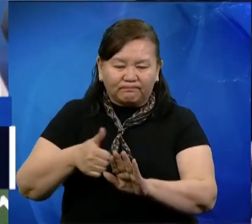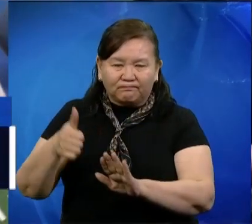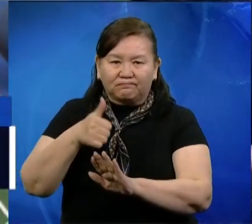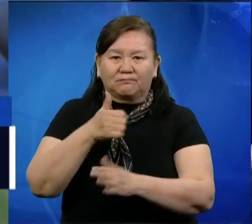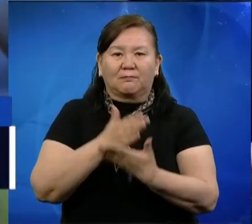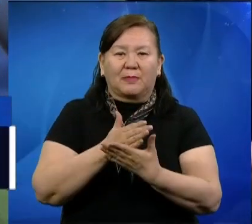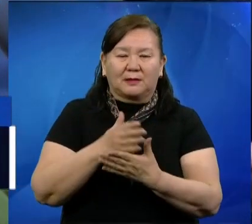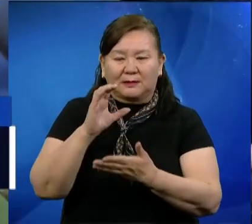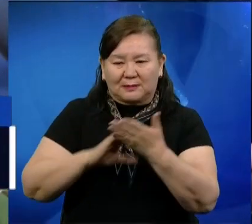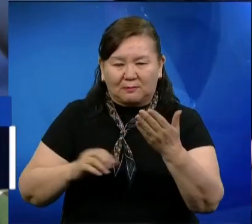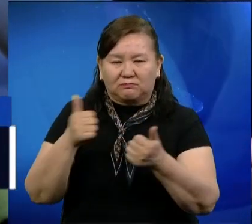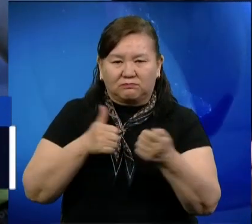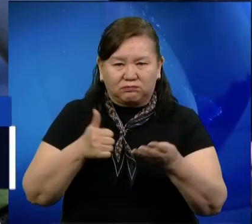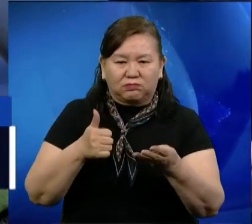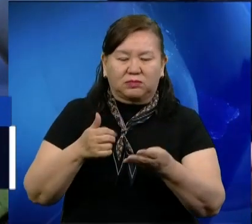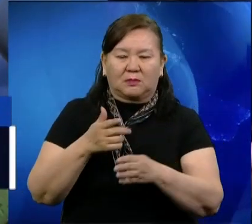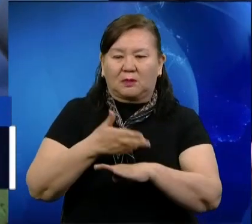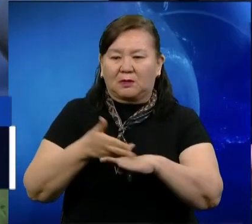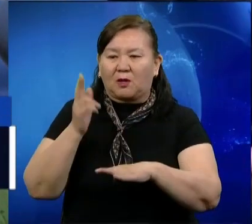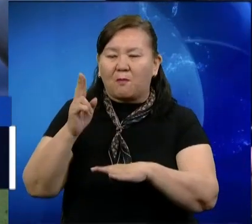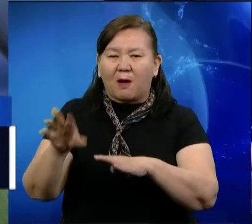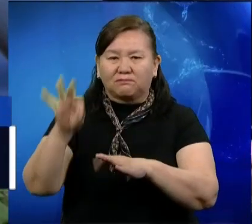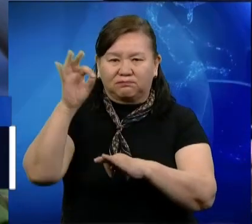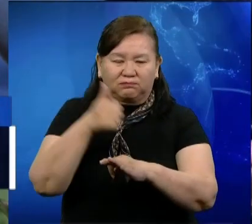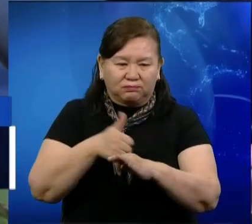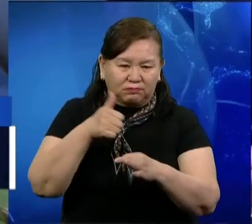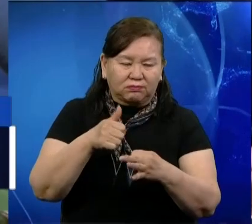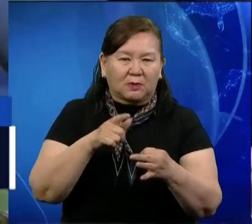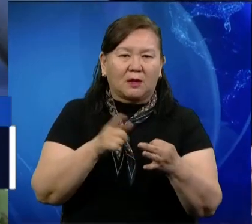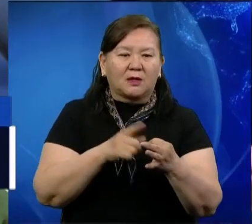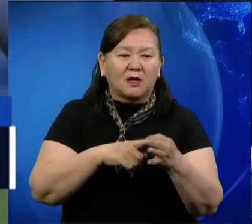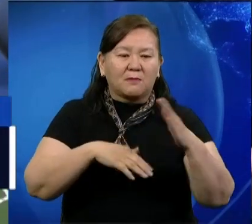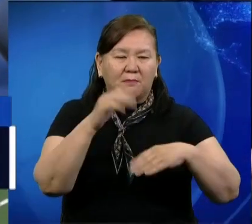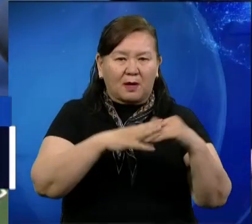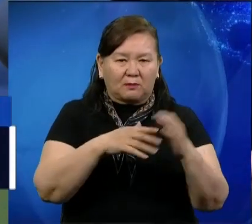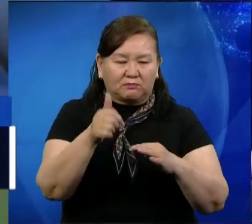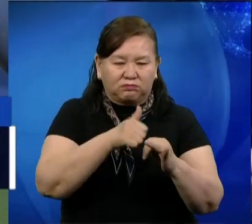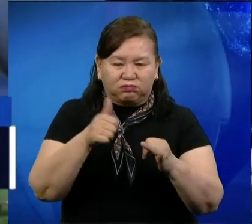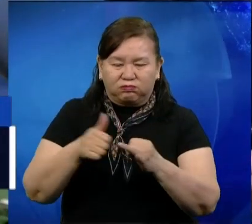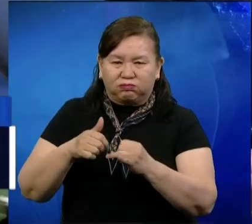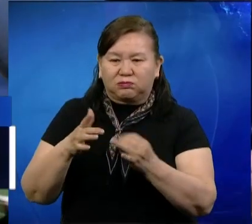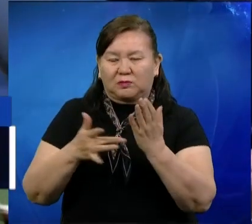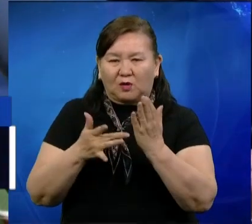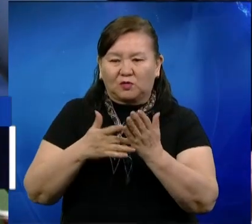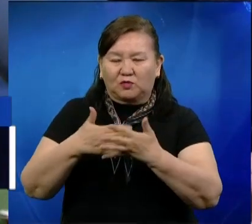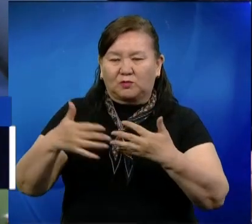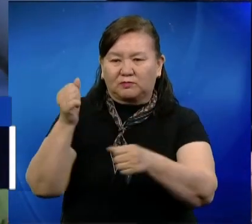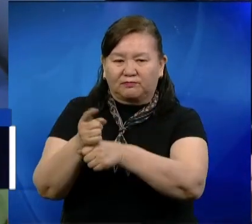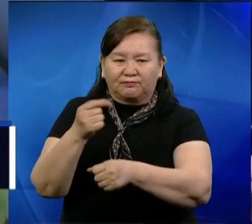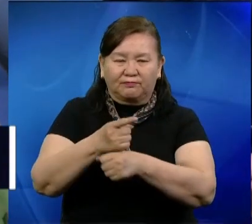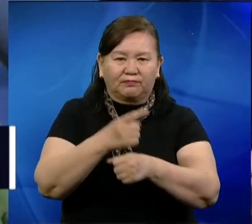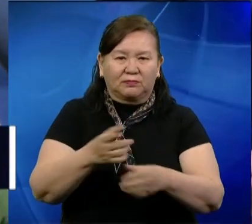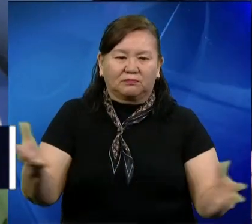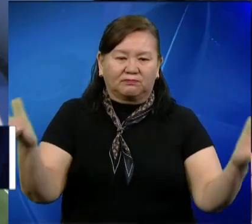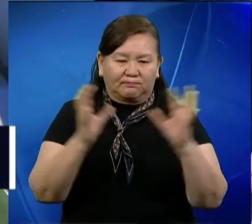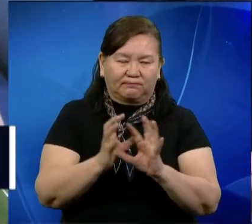бүрдчихэд байна. Санхүүжилт нь босчлаа, гүйцэтгэгч нь додорчлаа. Үнсэн тоног болон бусад шаардлагатай тоног төхөөрөмжөд